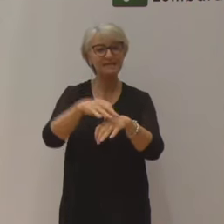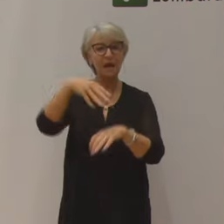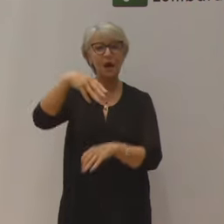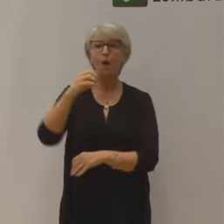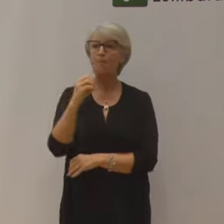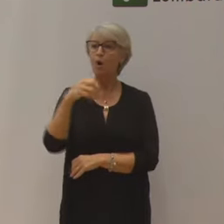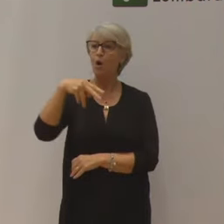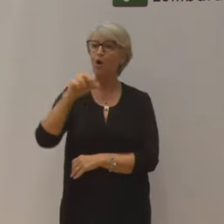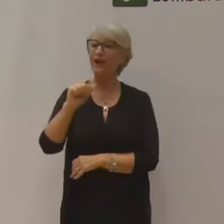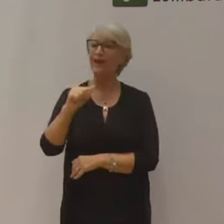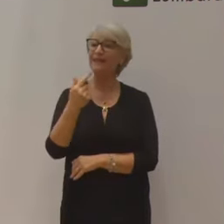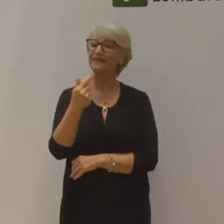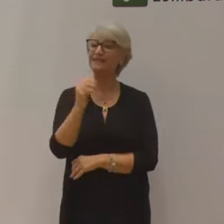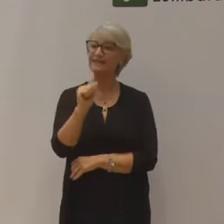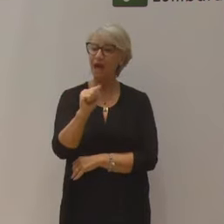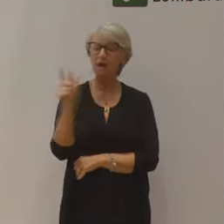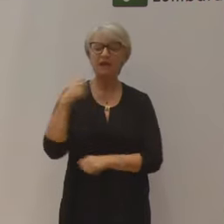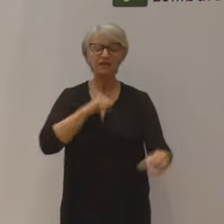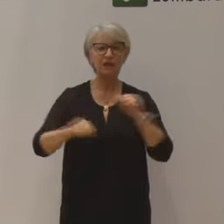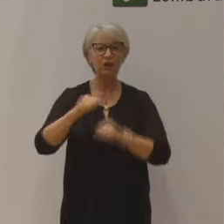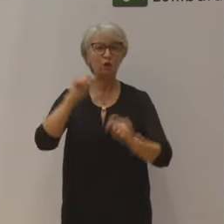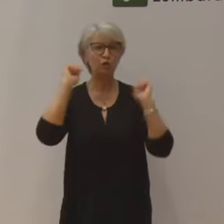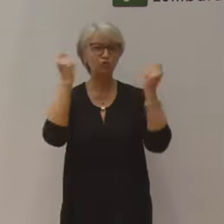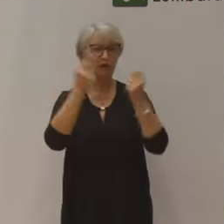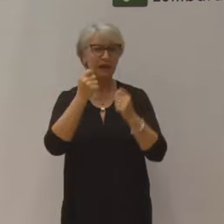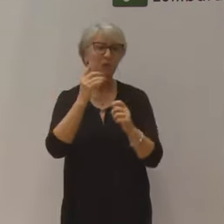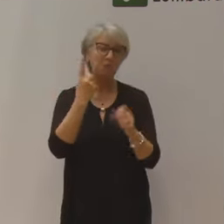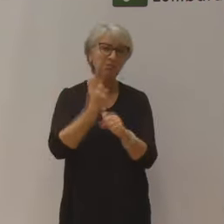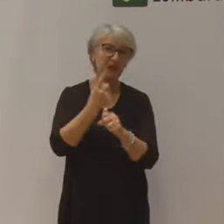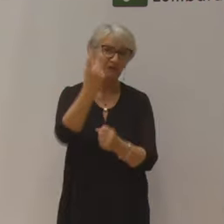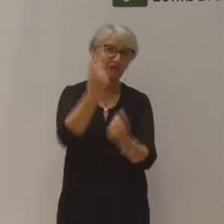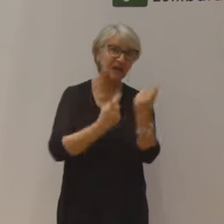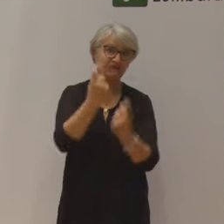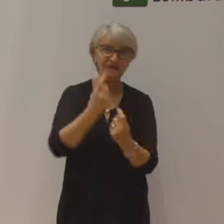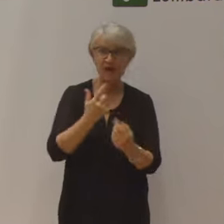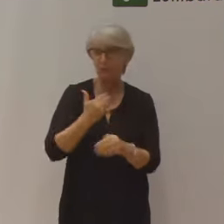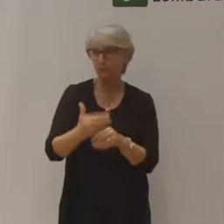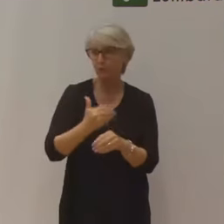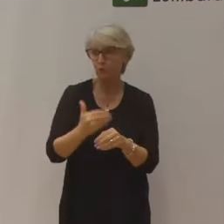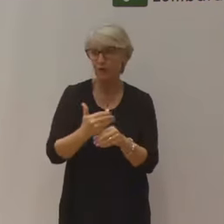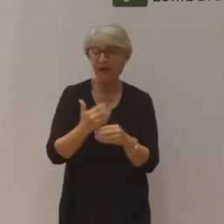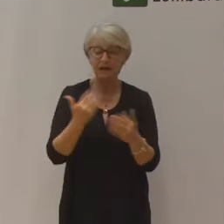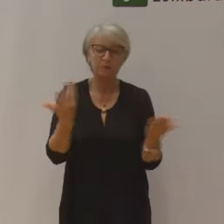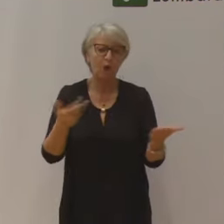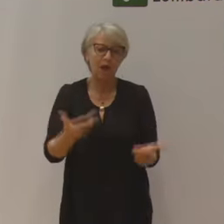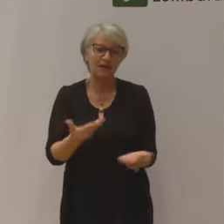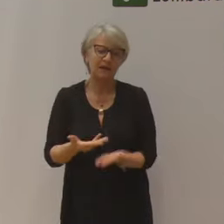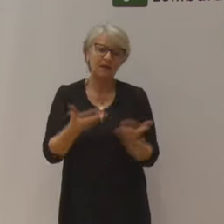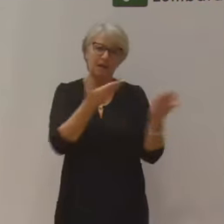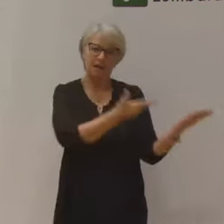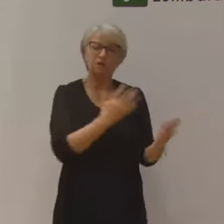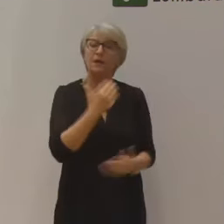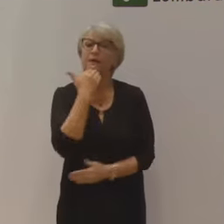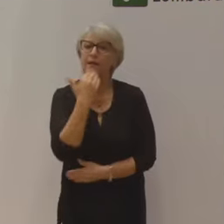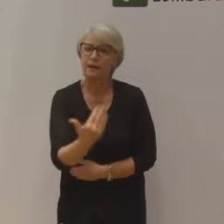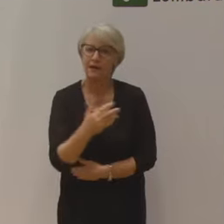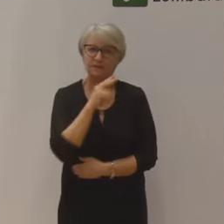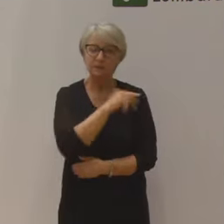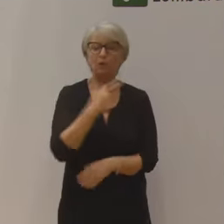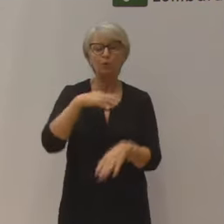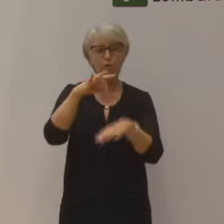il mio direttore generale, che magari ci raggiungerà più tardi, ma poi le passerò la parola, dottor D'Affonchio, grazie. E poi c'è